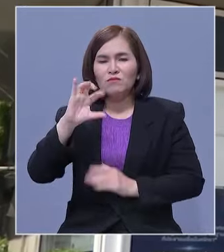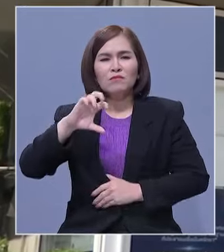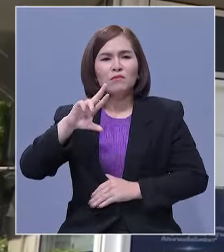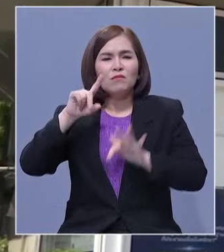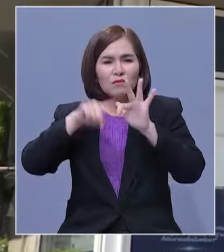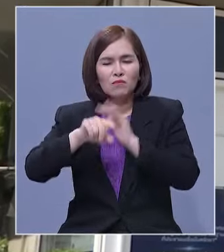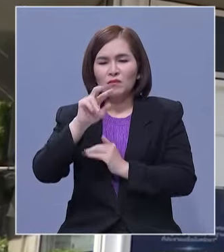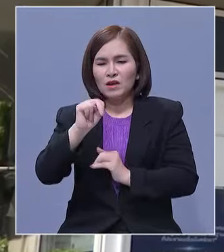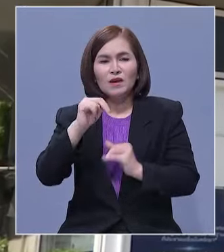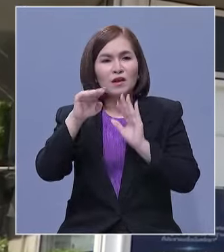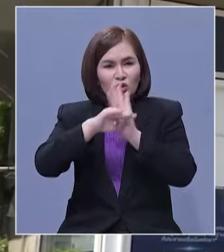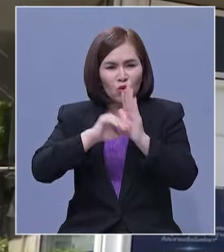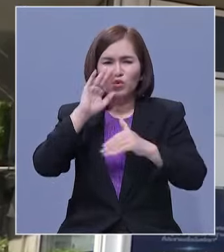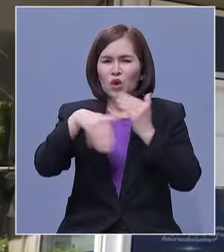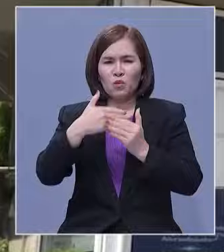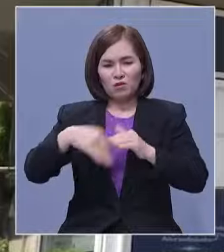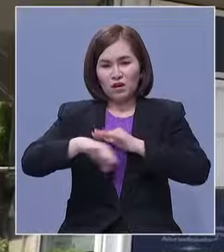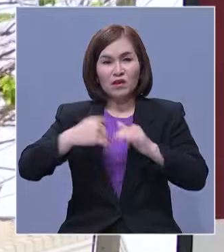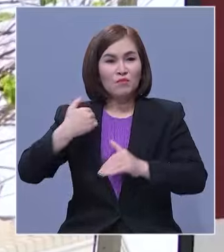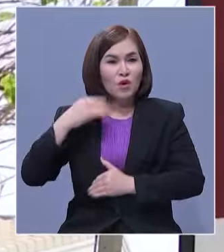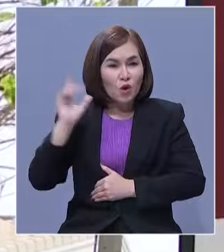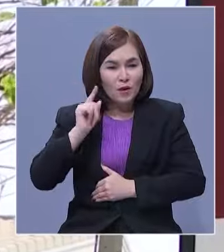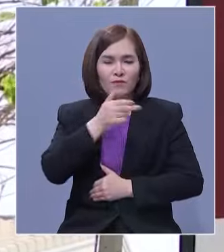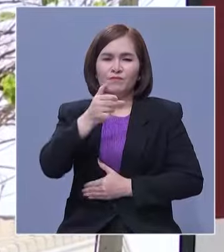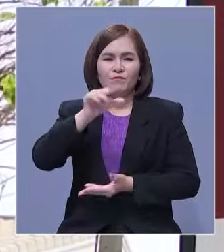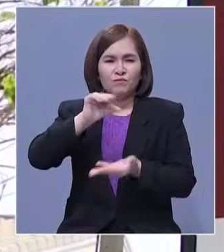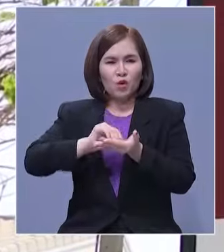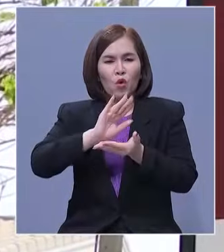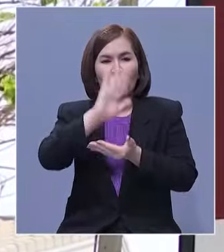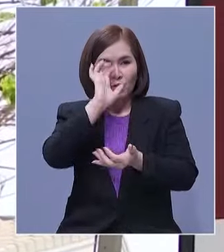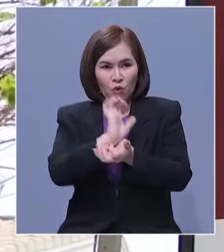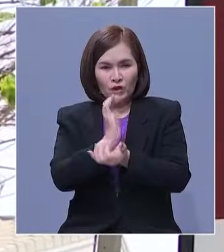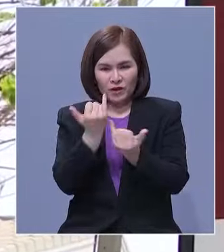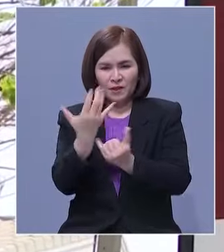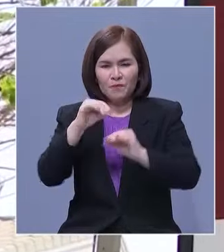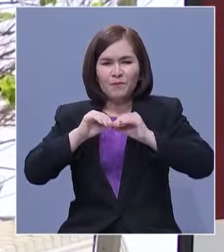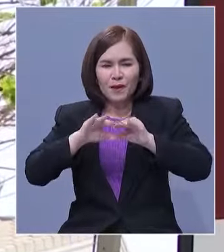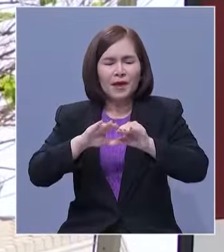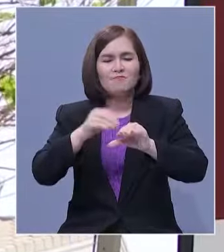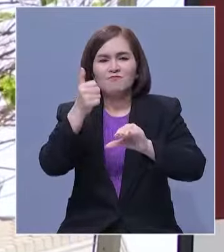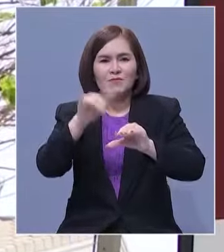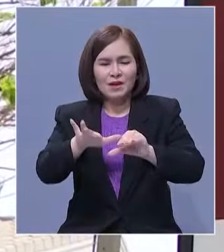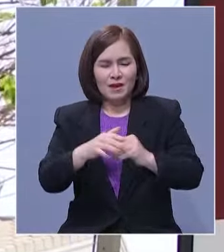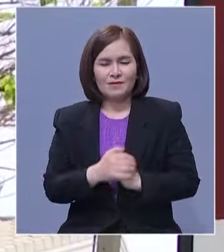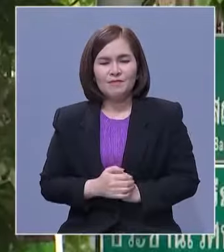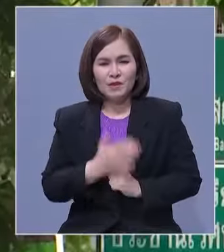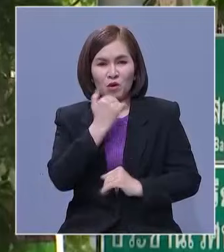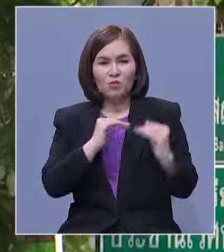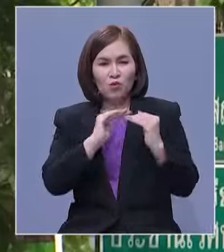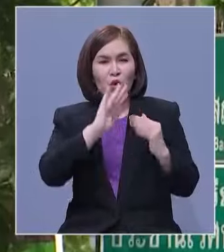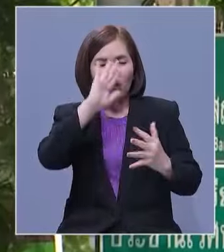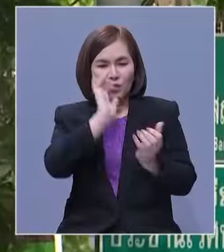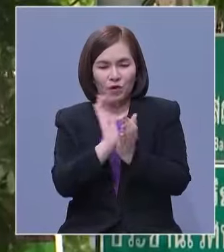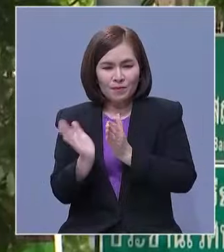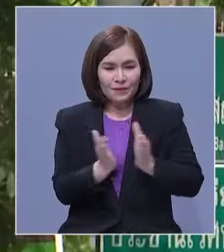คือกล้องที่ติดตัวตำรวจอยู่นะคะแต่ก็ไม่สามารถเอามาเปิดเผยกับสื่อมวลชนได้ค่ะอขณะที่ทางด้านของคุณสติพร้อมภัทนะครับรัฐมนตรี